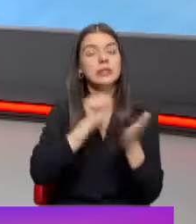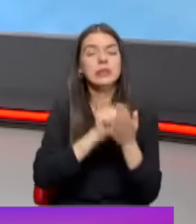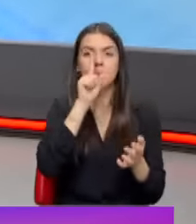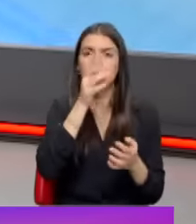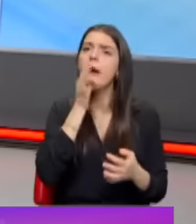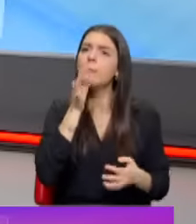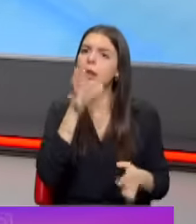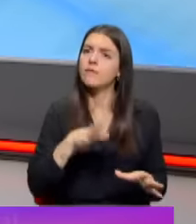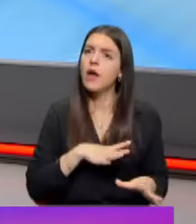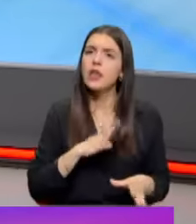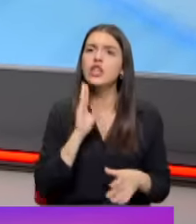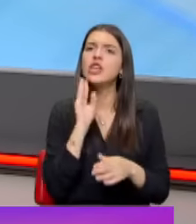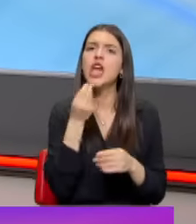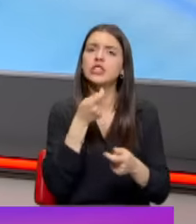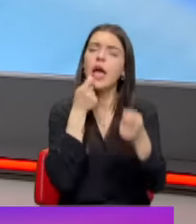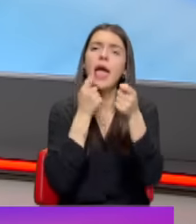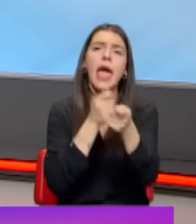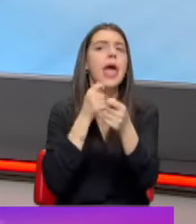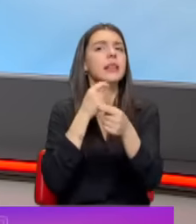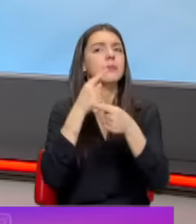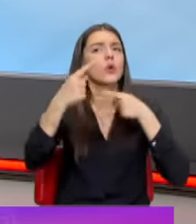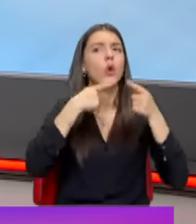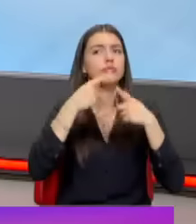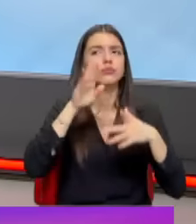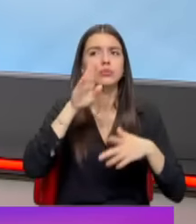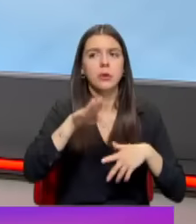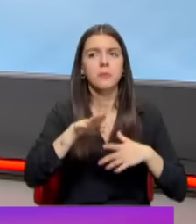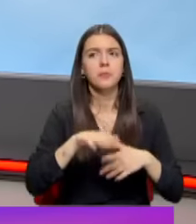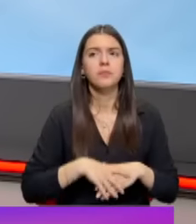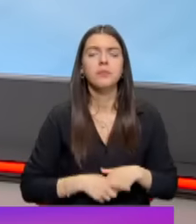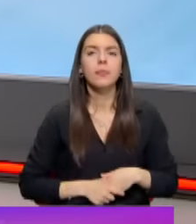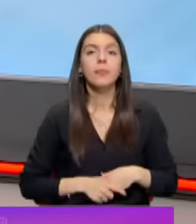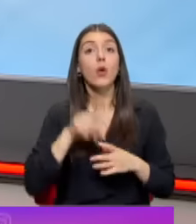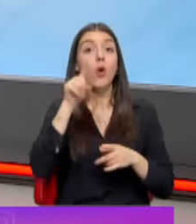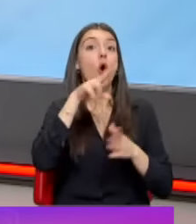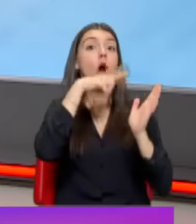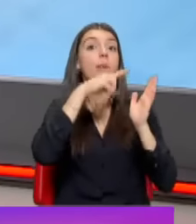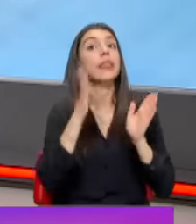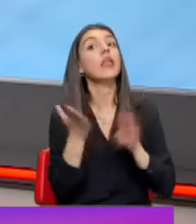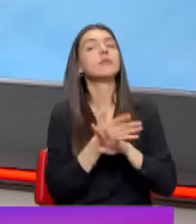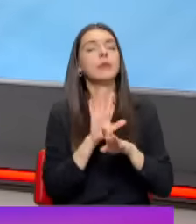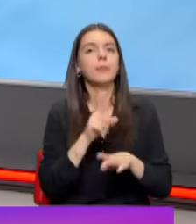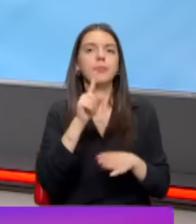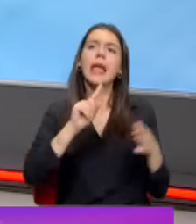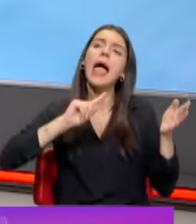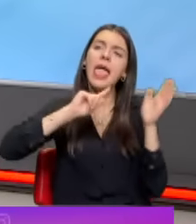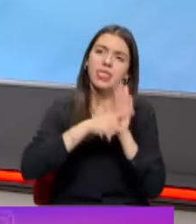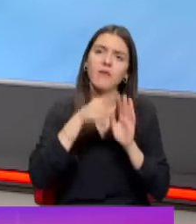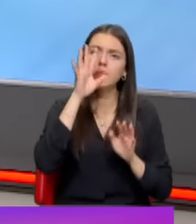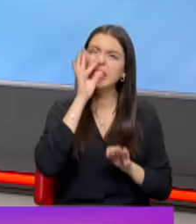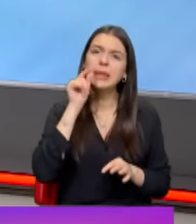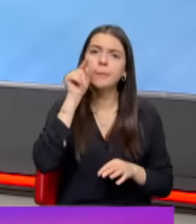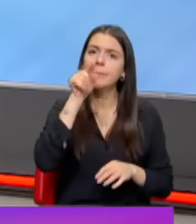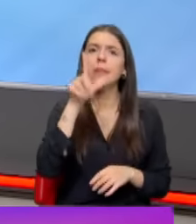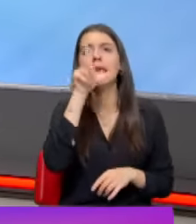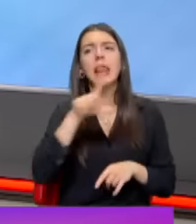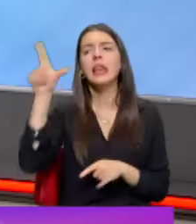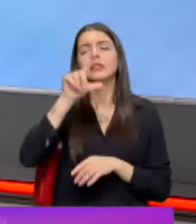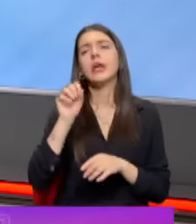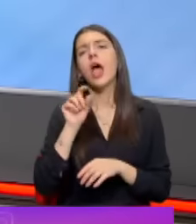haberi var. Gençlerin eğitimini ilgilendiren o geldi aklımıza. Onu da okumadan geçmeyelim. Hedeflerinde bu kez lise öğrencileri var diyor Bir